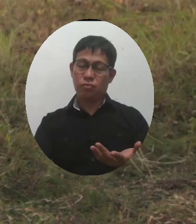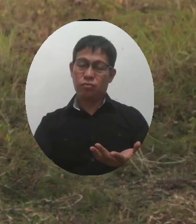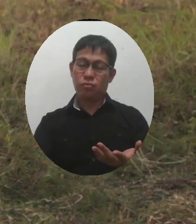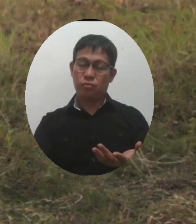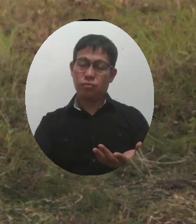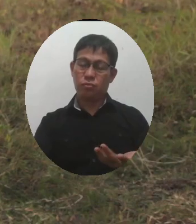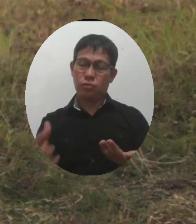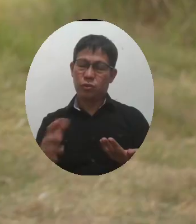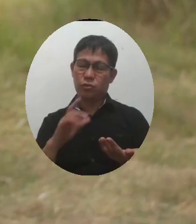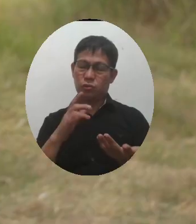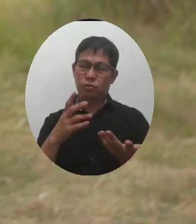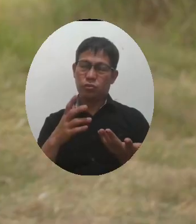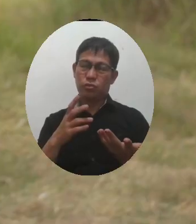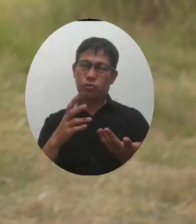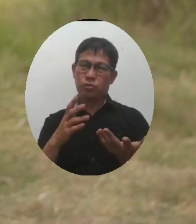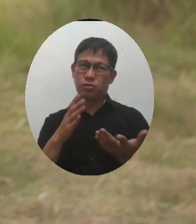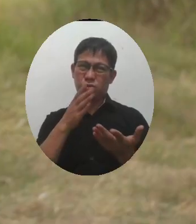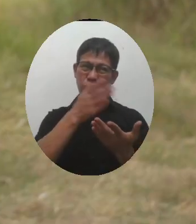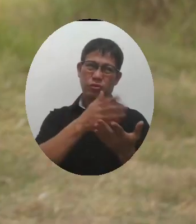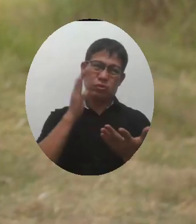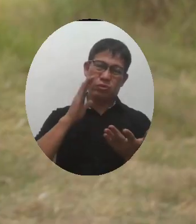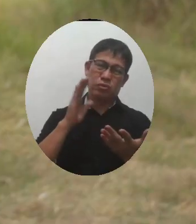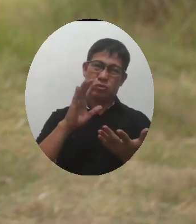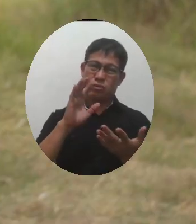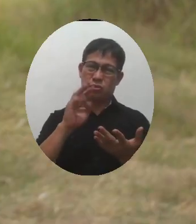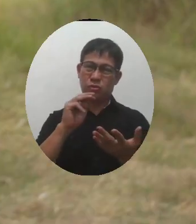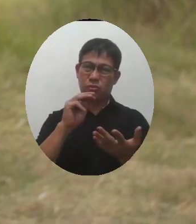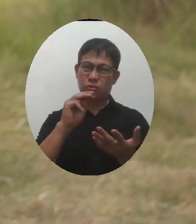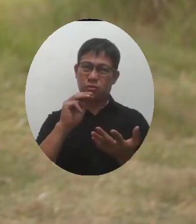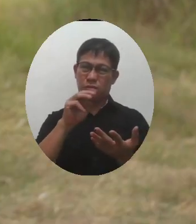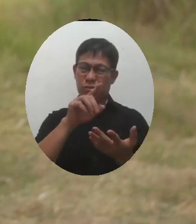Nag-porsyentuhan po sila roon. Nakalapit din po ako sa